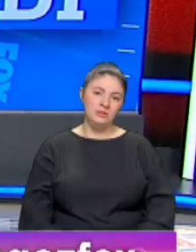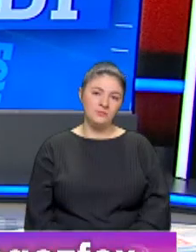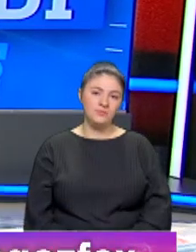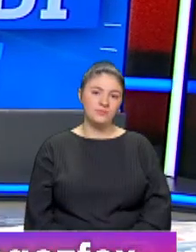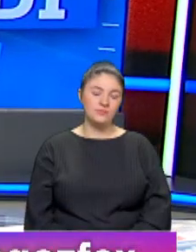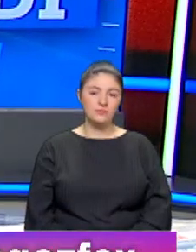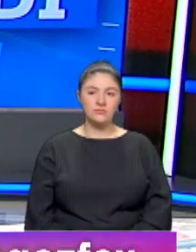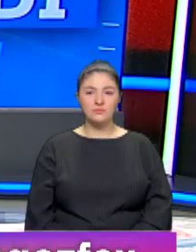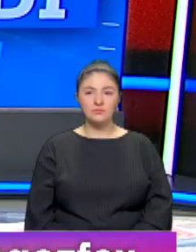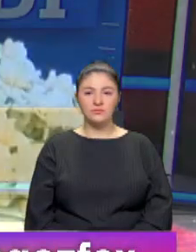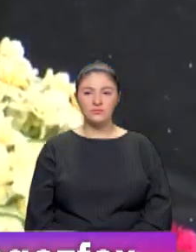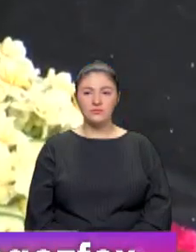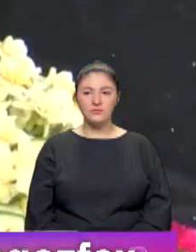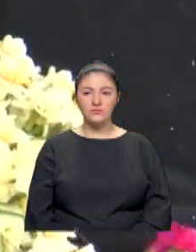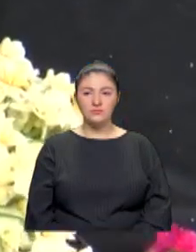bırakılması.